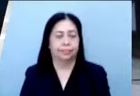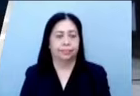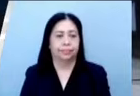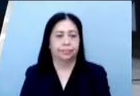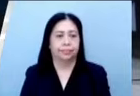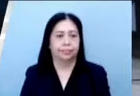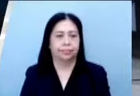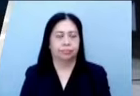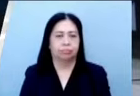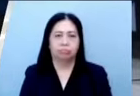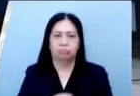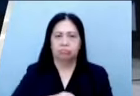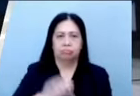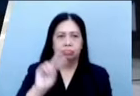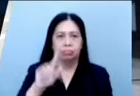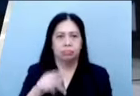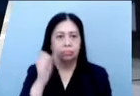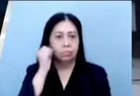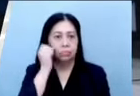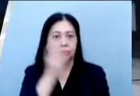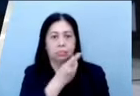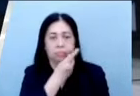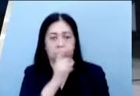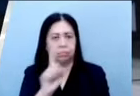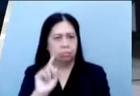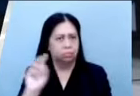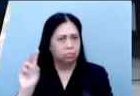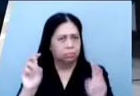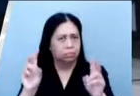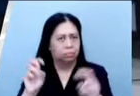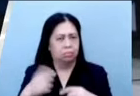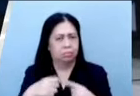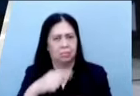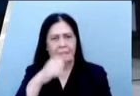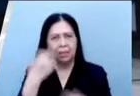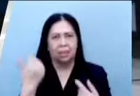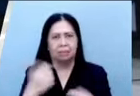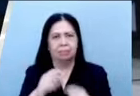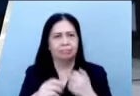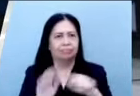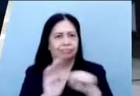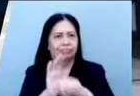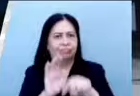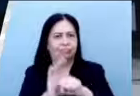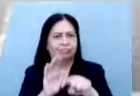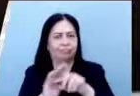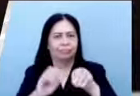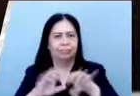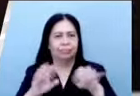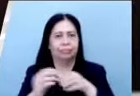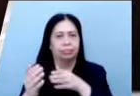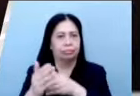Pinalagan ni Vice President Sara Duterte ang anyay mga black propaganda laban sa kanya.